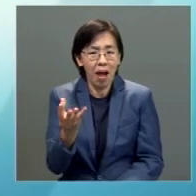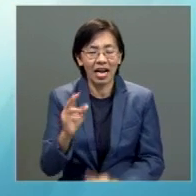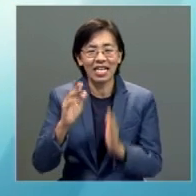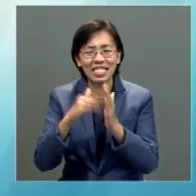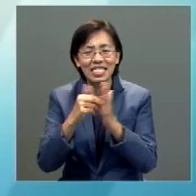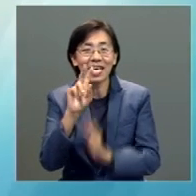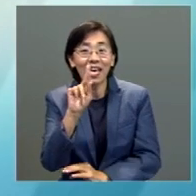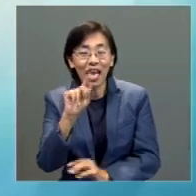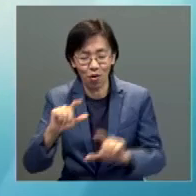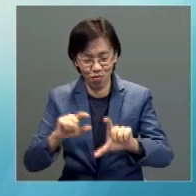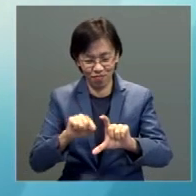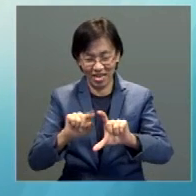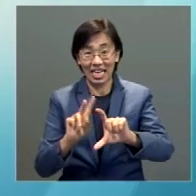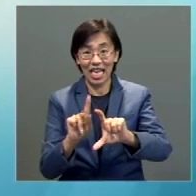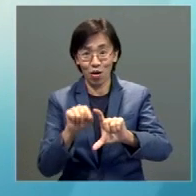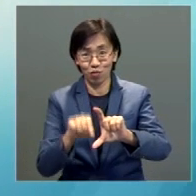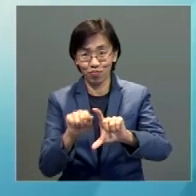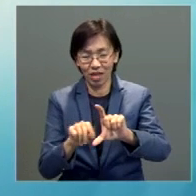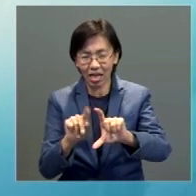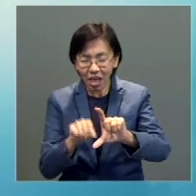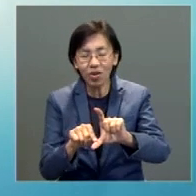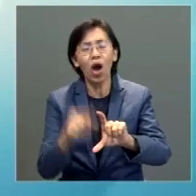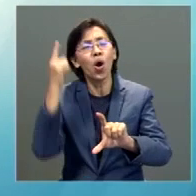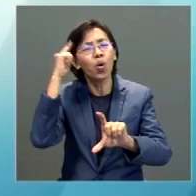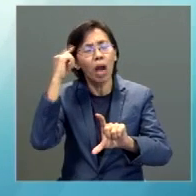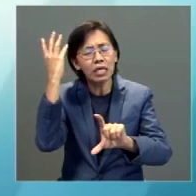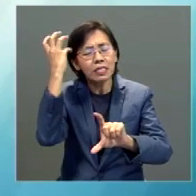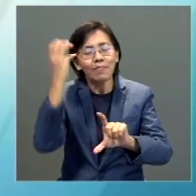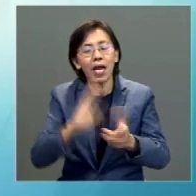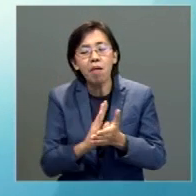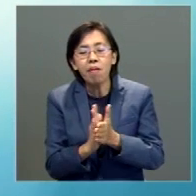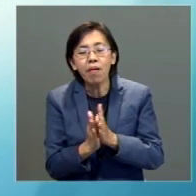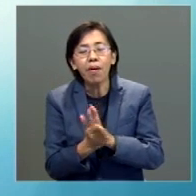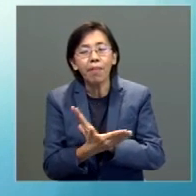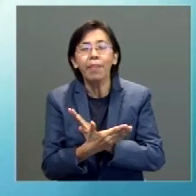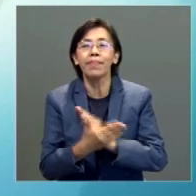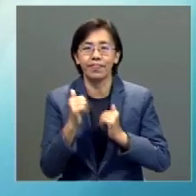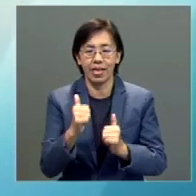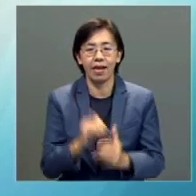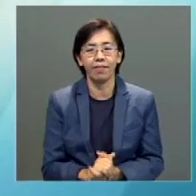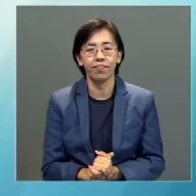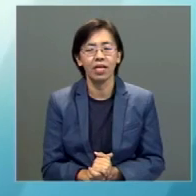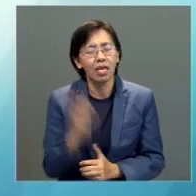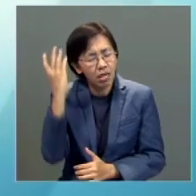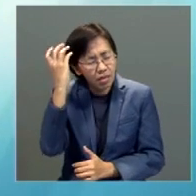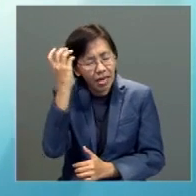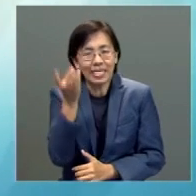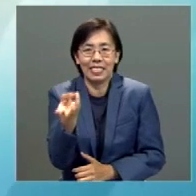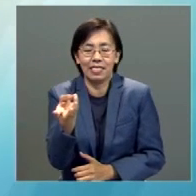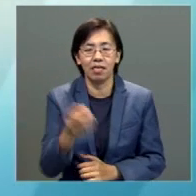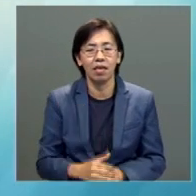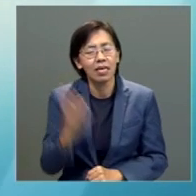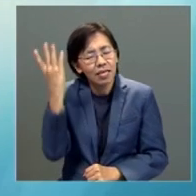เขียวนั่นหมายความว่าท่านก็สามารถที่จะปรับตัวอยู่ในช่วงเวลาตอนนี้ได้อย่างดีจนกระทั่งมีความเครียดน้อยหรือเ